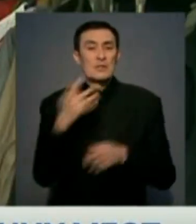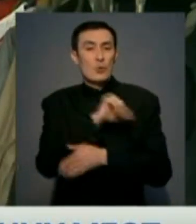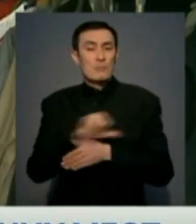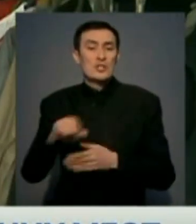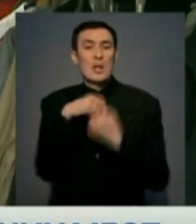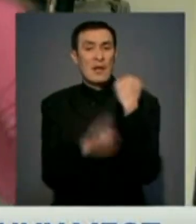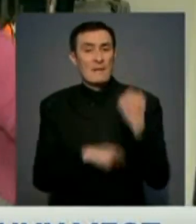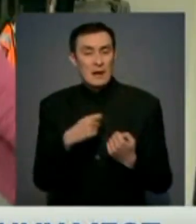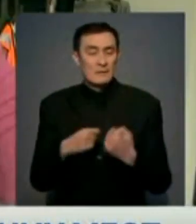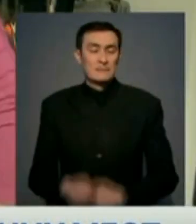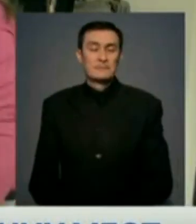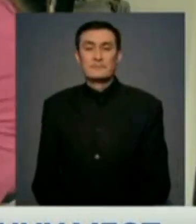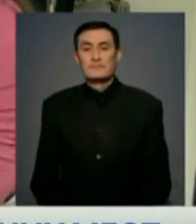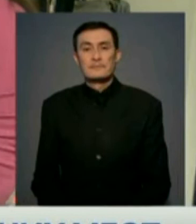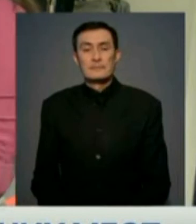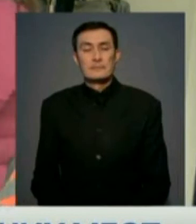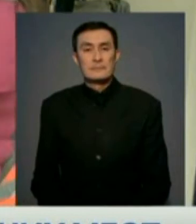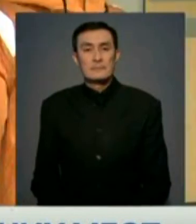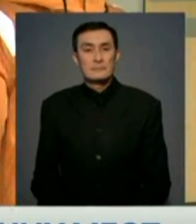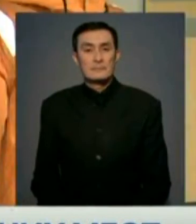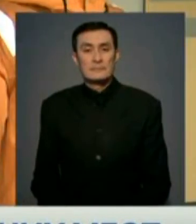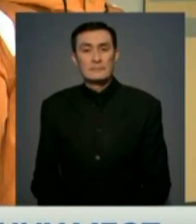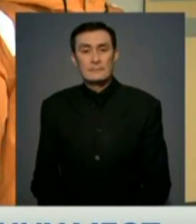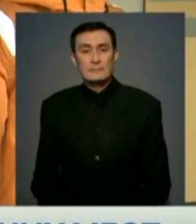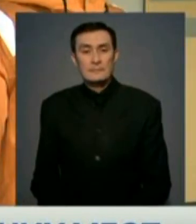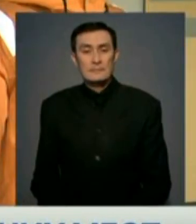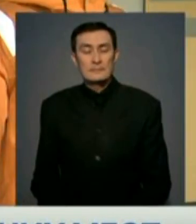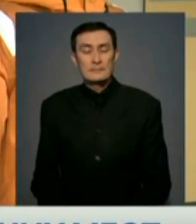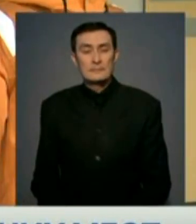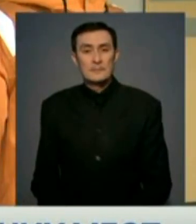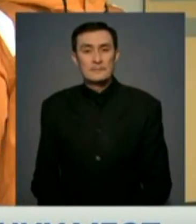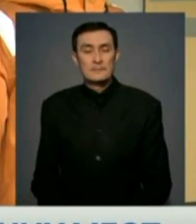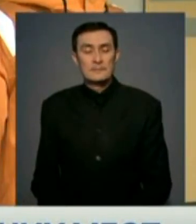зарубежных товаров. Адильхан Сахари, Арстамбек Кенжи, Амантай Матенов, Хабар 24, Атырау.